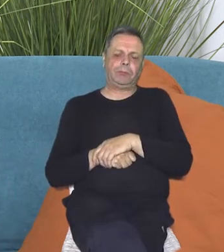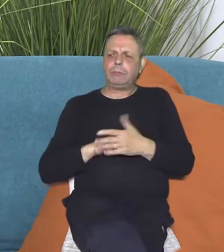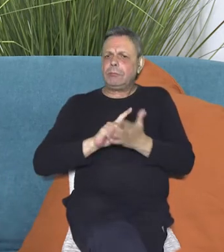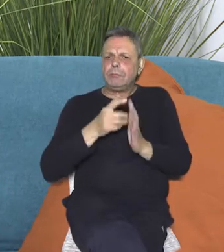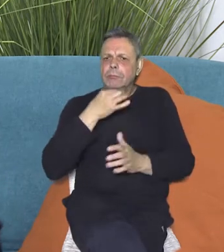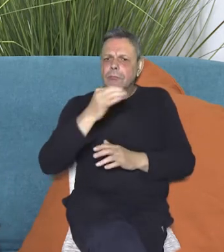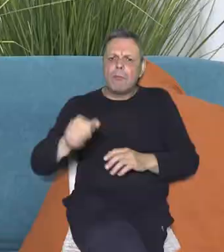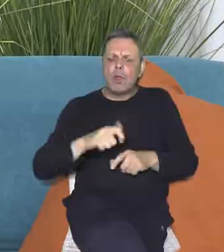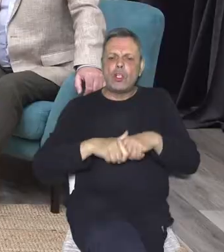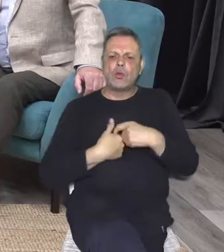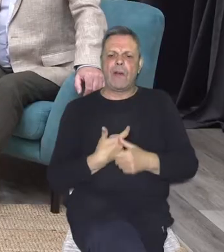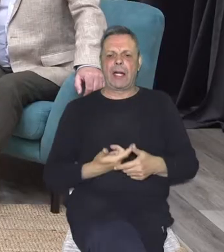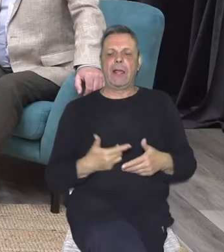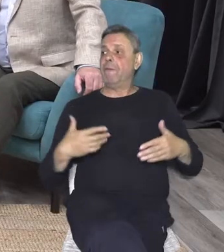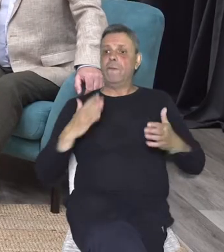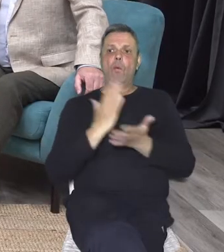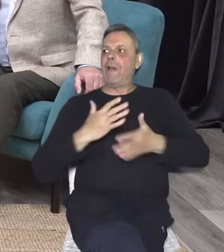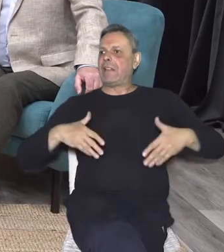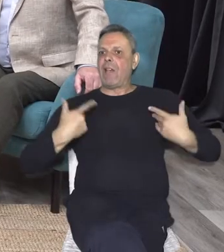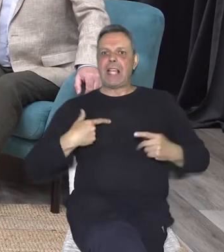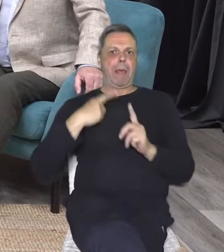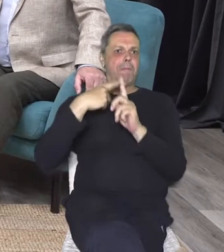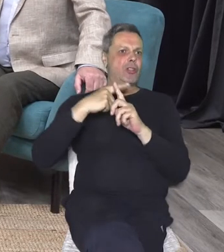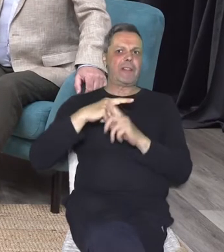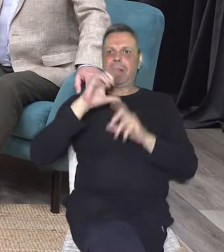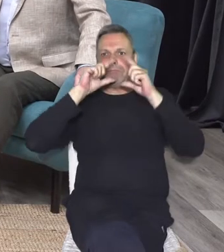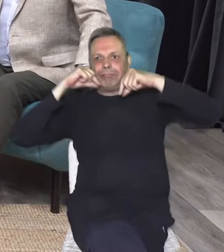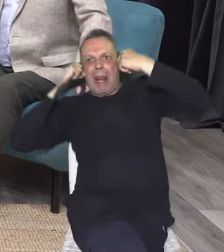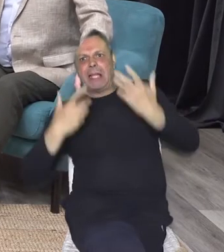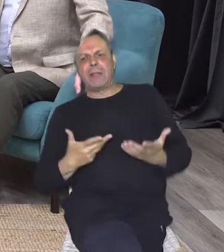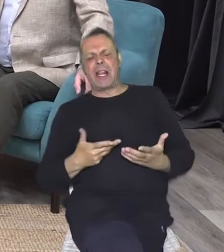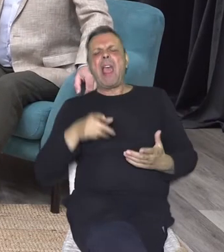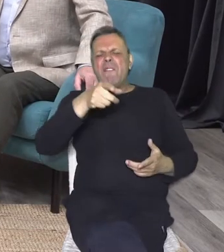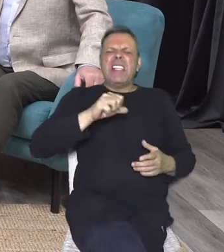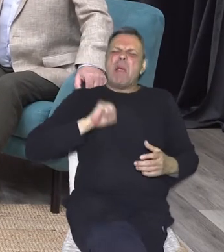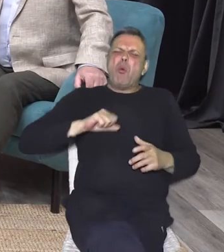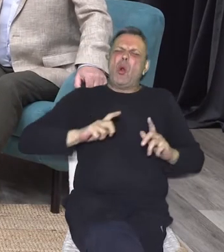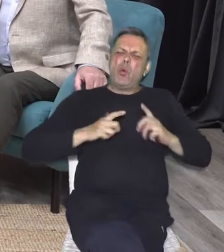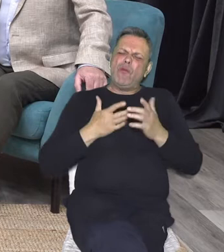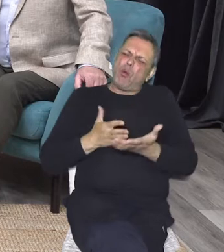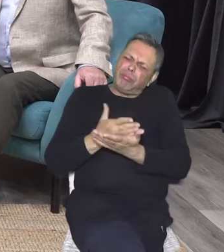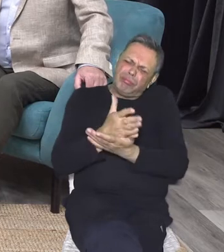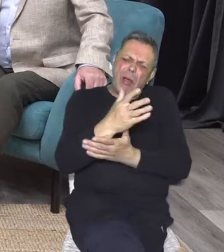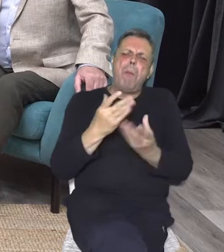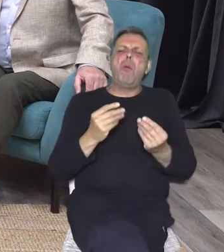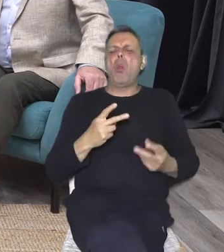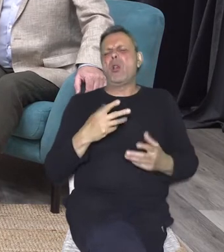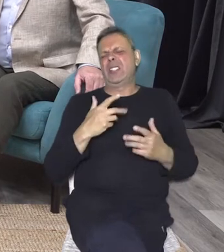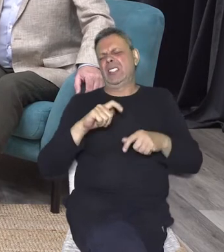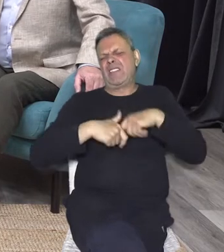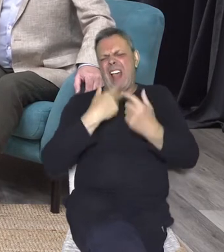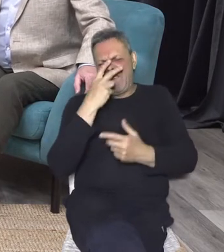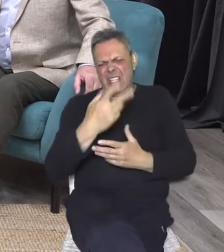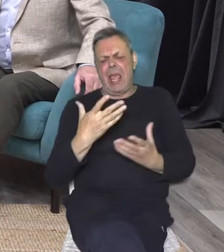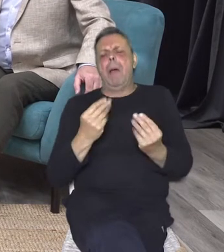Odmah ću vas pitati još jednu stvar. Veseli ste, nasmijani, pozitivni ste, namučili ste se u životu, puno toga ste